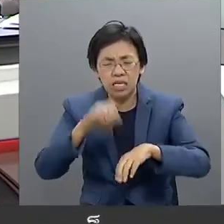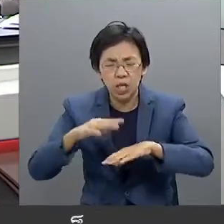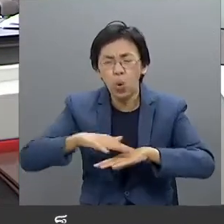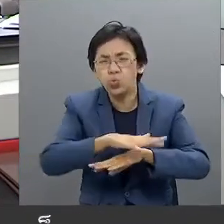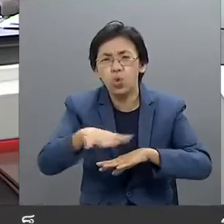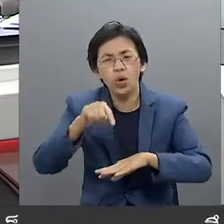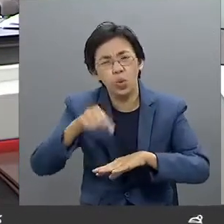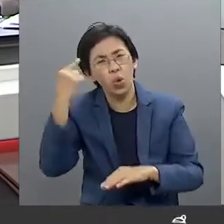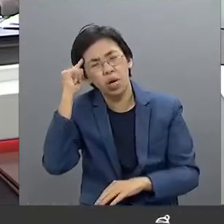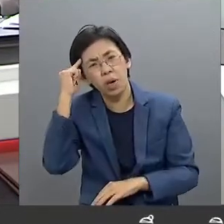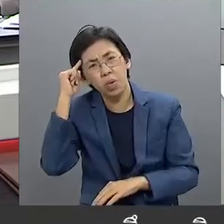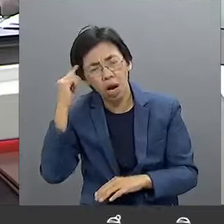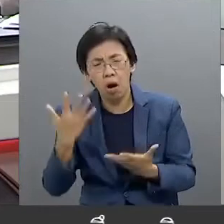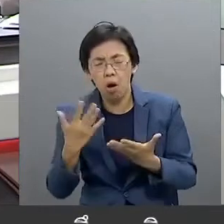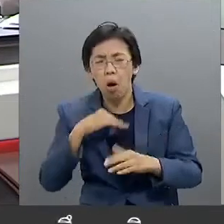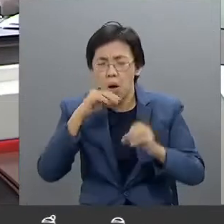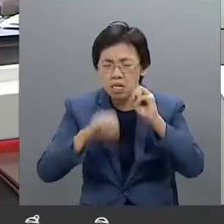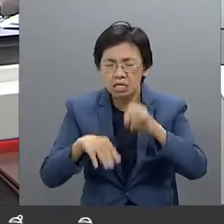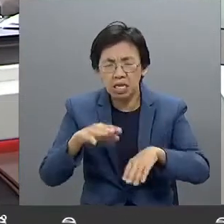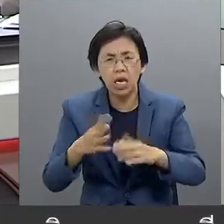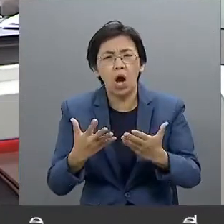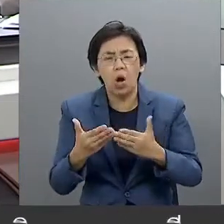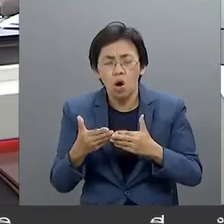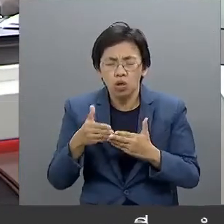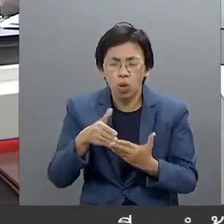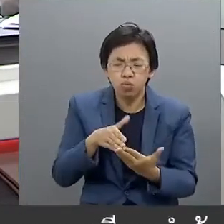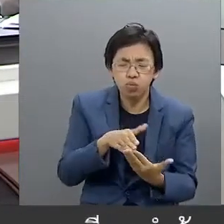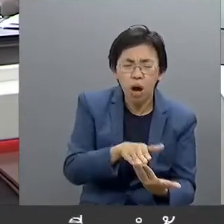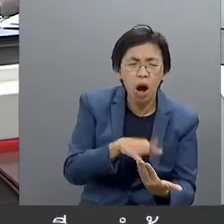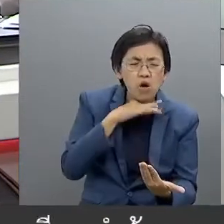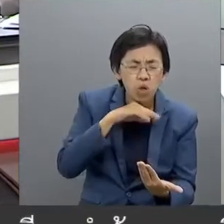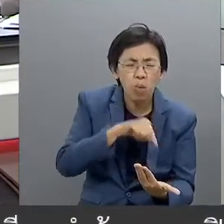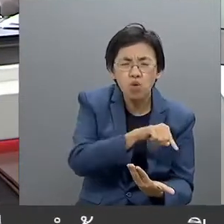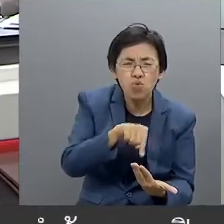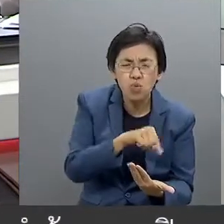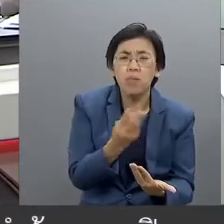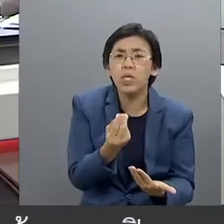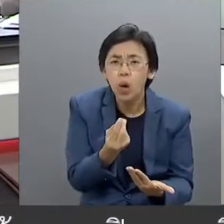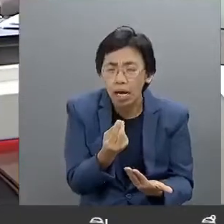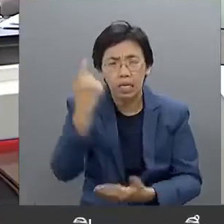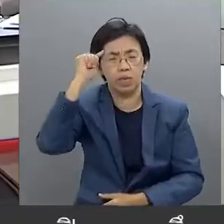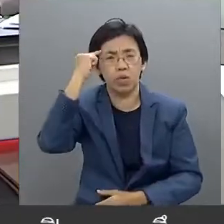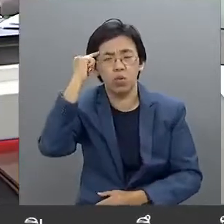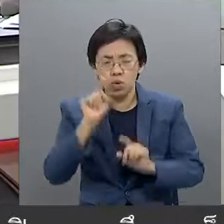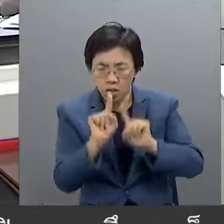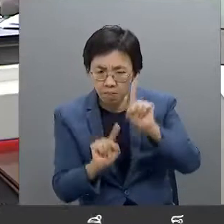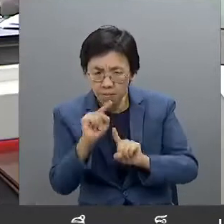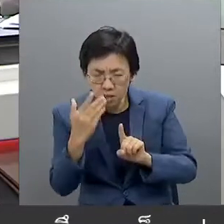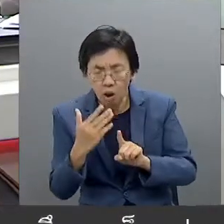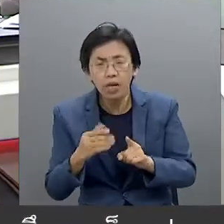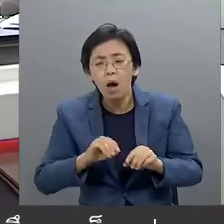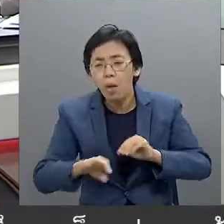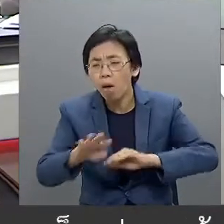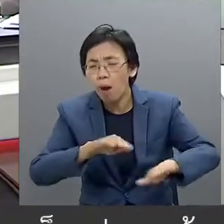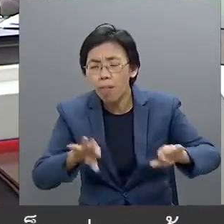ะว่ามีปริมาณก้อนขยะที่จมลงไปพร้อมกับเรือเฟอร์รี่นั้นมีมากเท่าไหร่แล้วก็กระจายอยู่ตรงไหนบ้างนะคะแต่ว่า